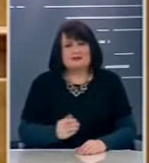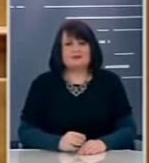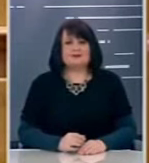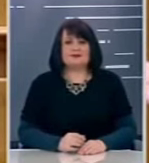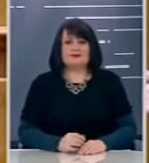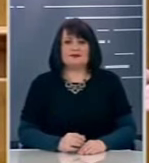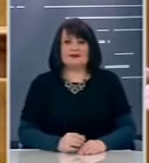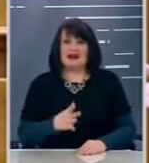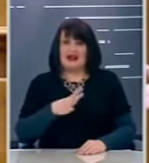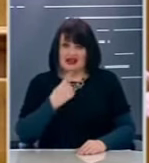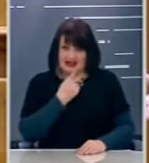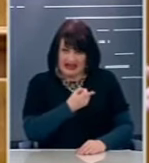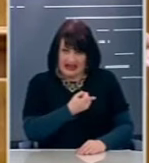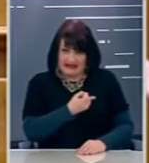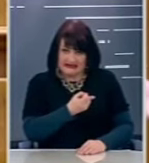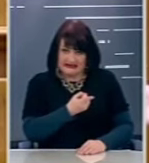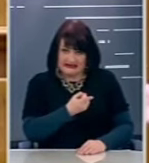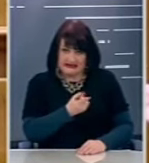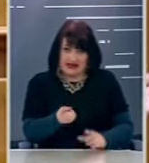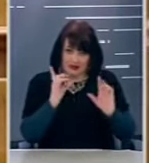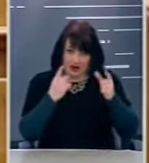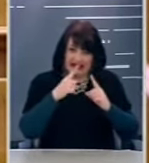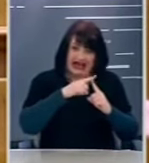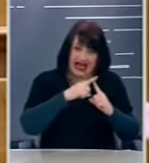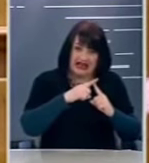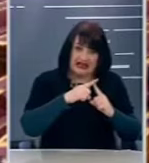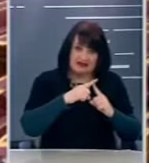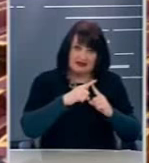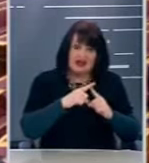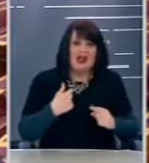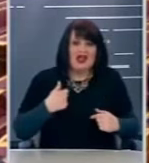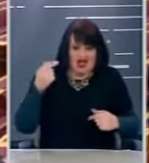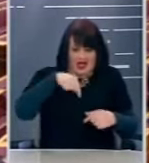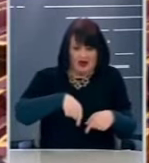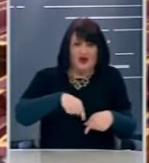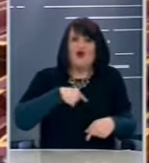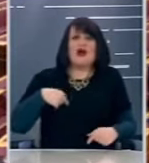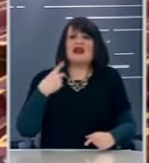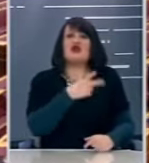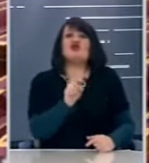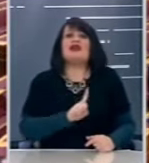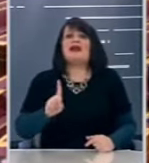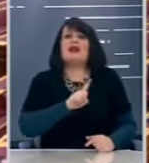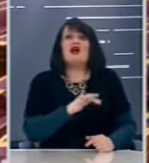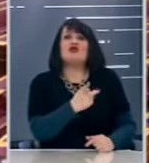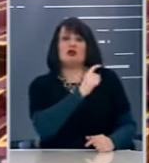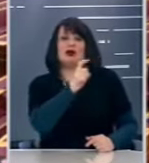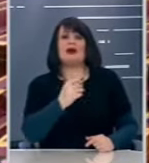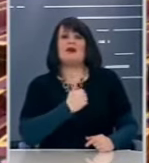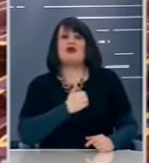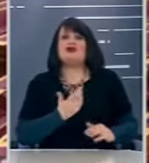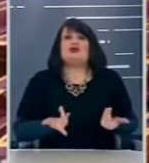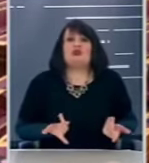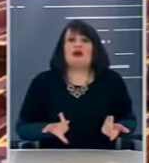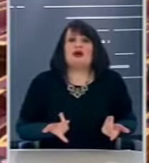Φαίνεται να μιλήσετε, κύριε Δραγάκη. Να πάρετε το λόγο. Είμαι εδώ. Ο αρχηγός σας πού είναι να έρθει να μου κάνει μια ερώτηση?